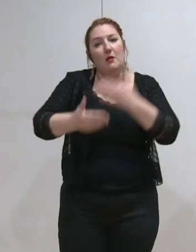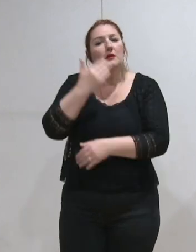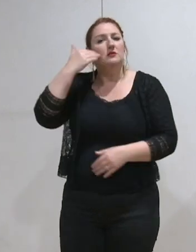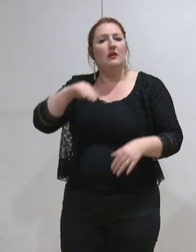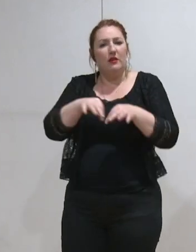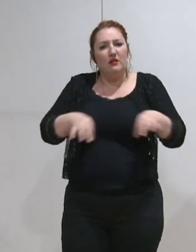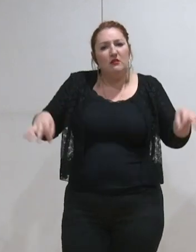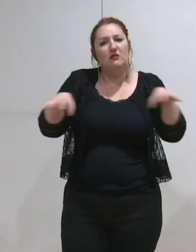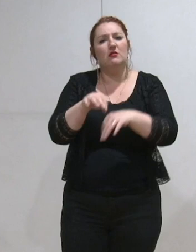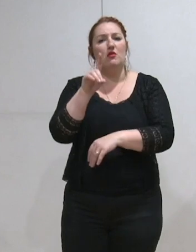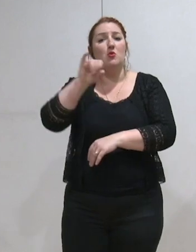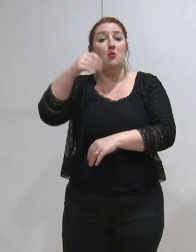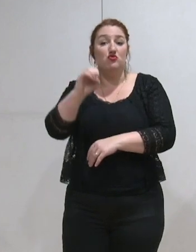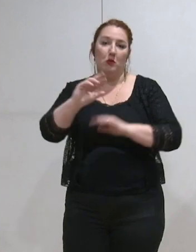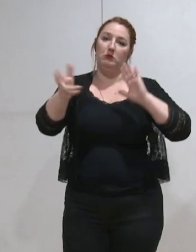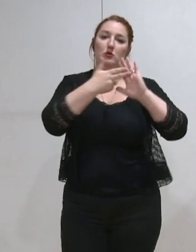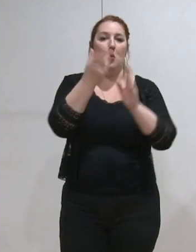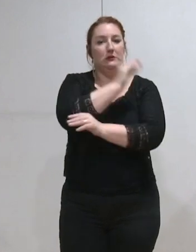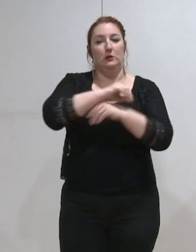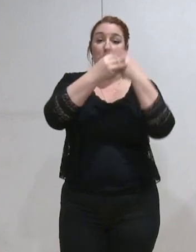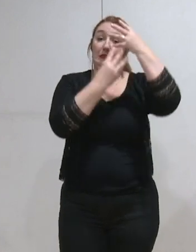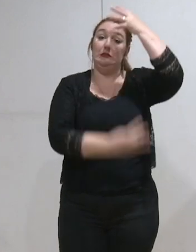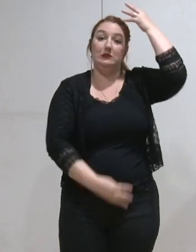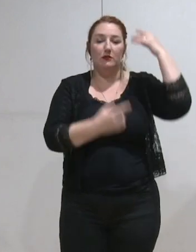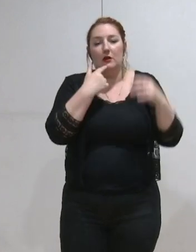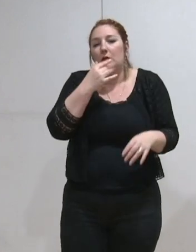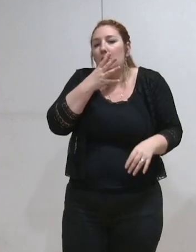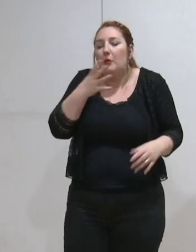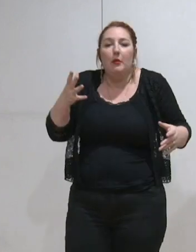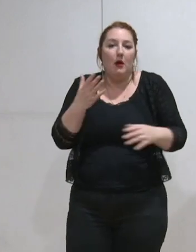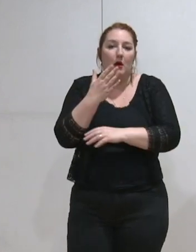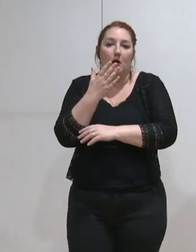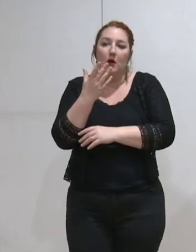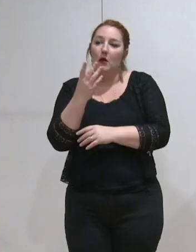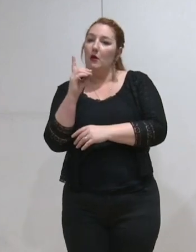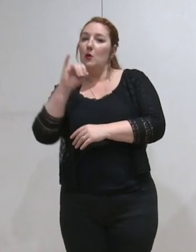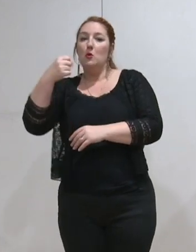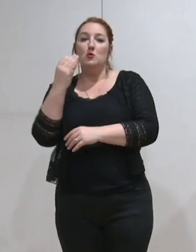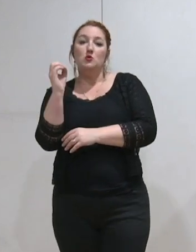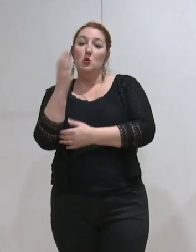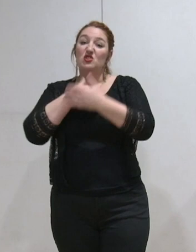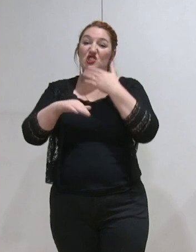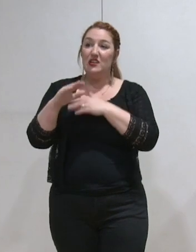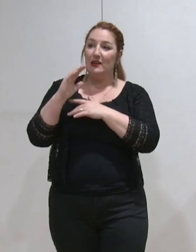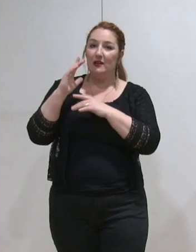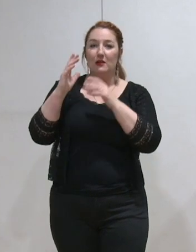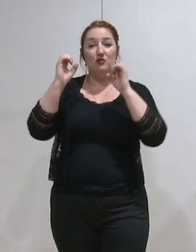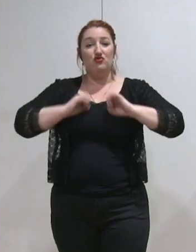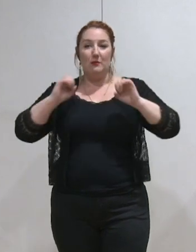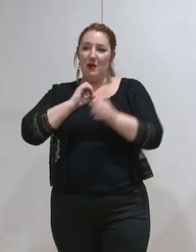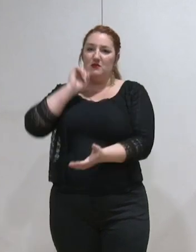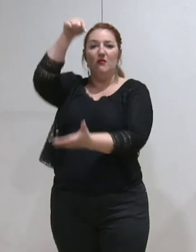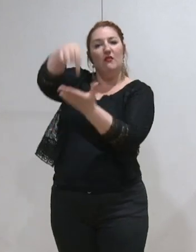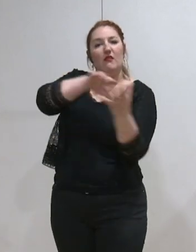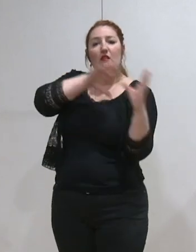sécurité et c'est la raison pour laquelle il est délicat de créer exniilo de toute pièces un dojot dans un gymnase ou dans une école la